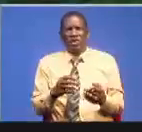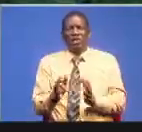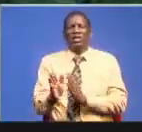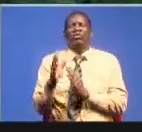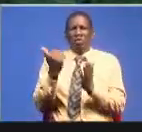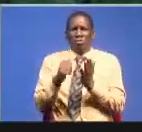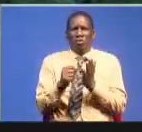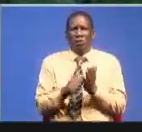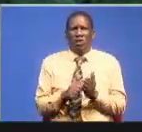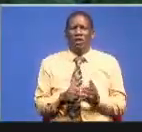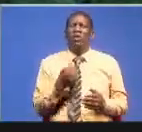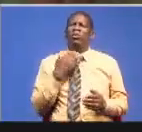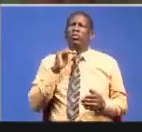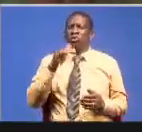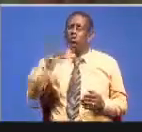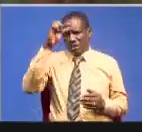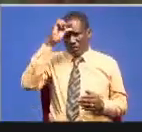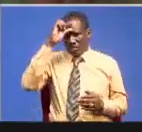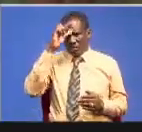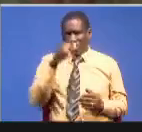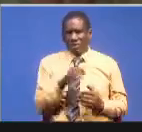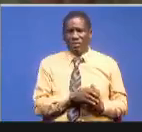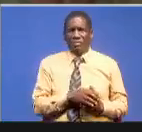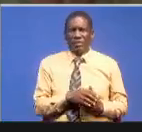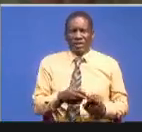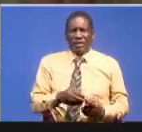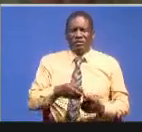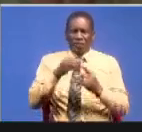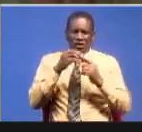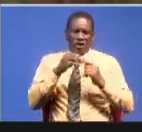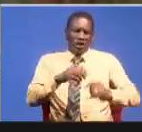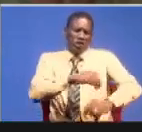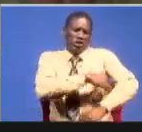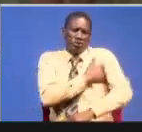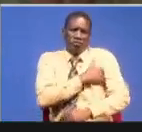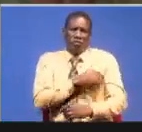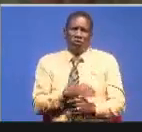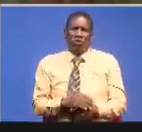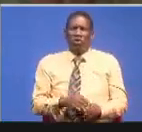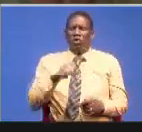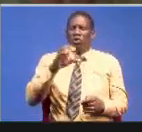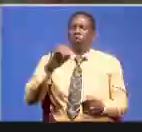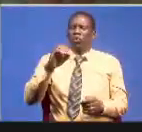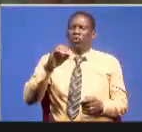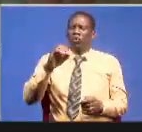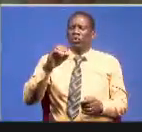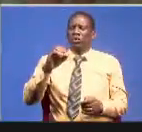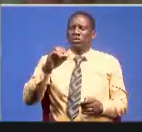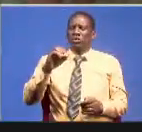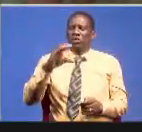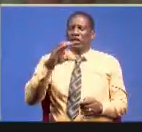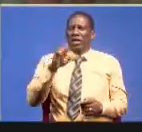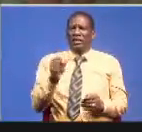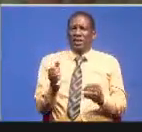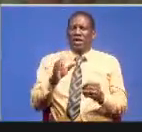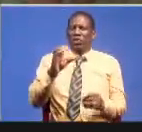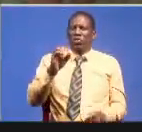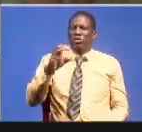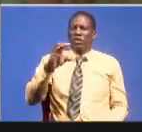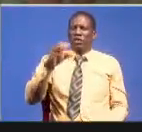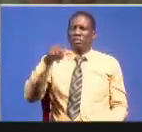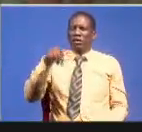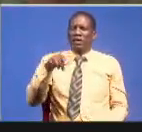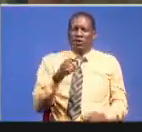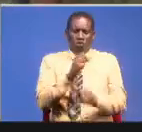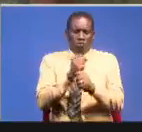usalama. Tunaomba serikali, especially chief, OCS, OCPD, washirikiane na